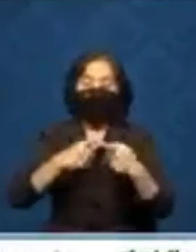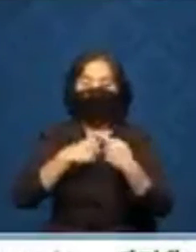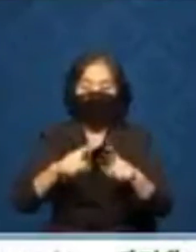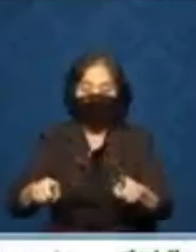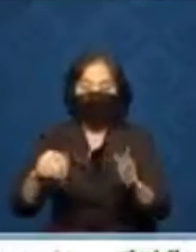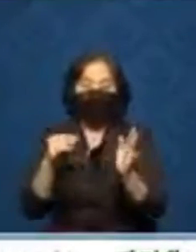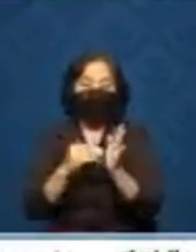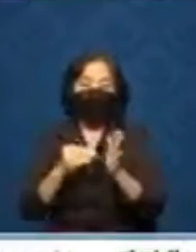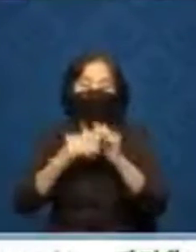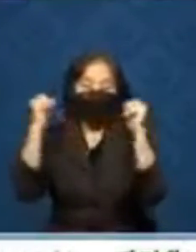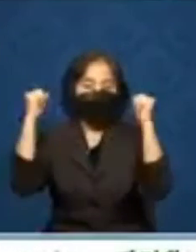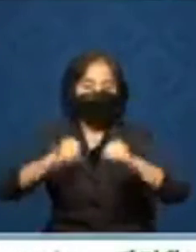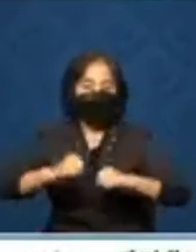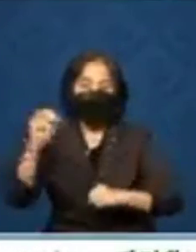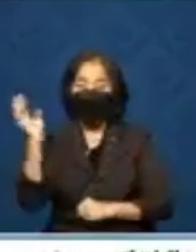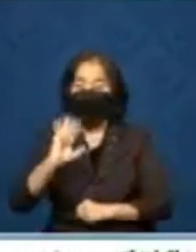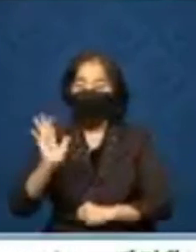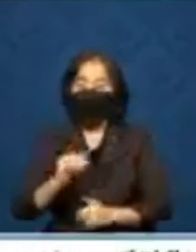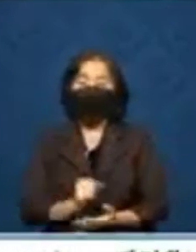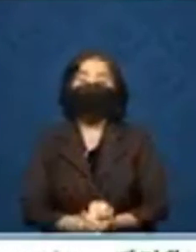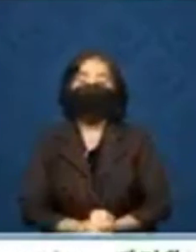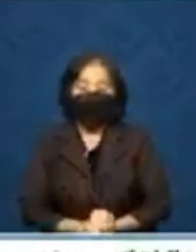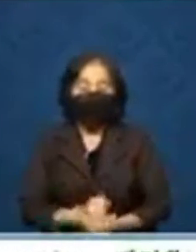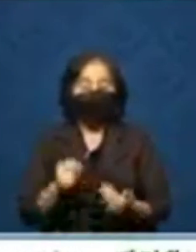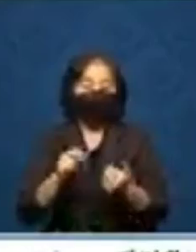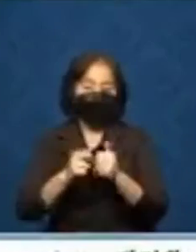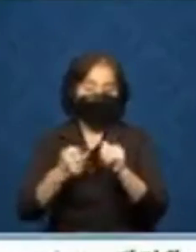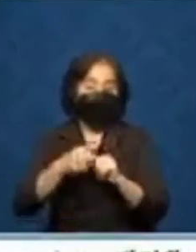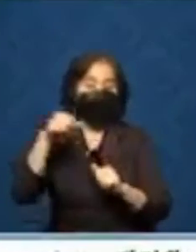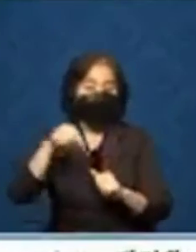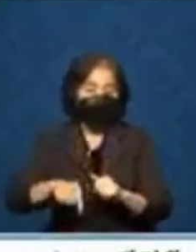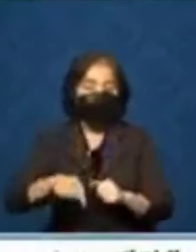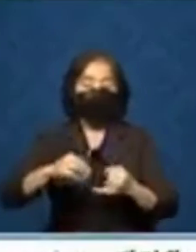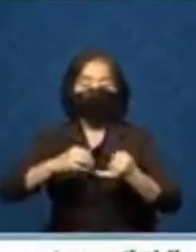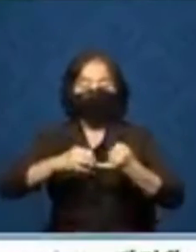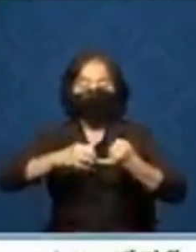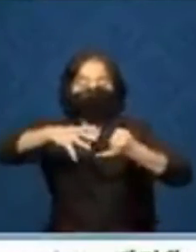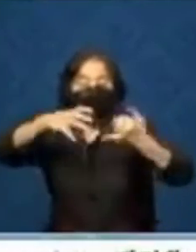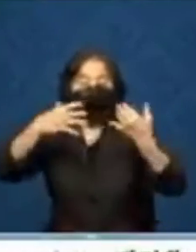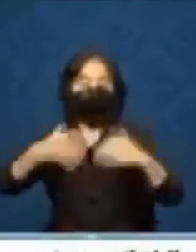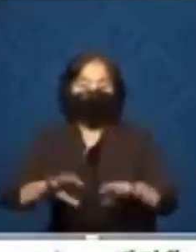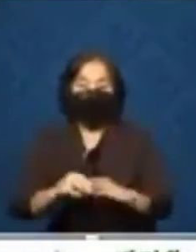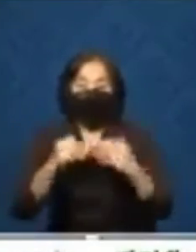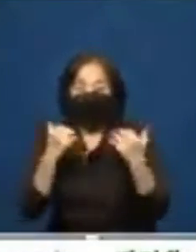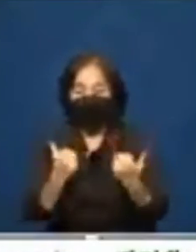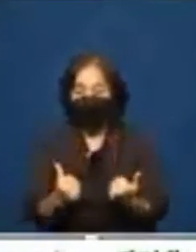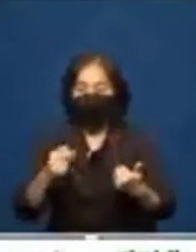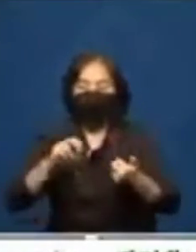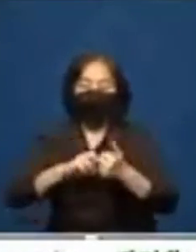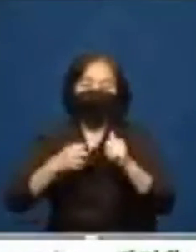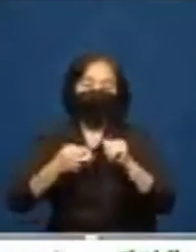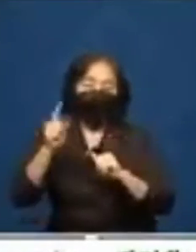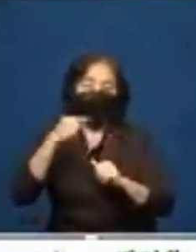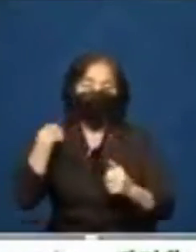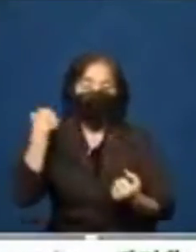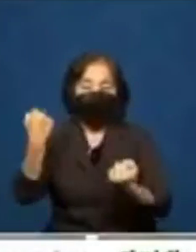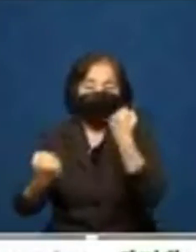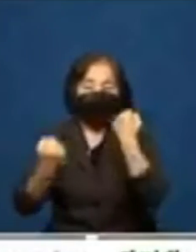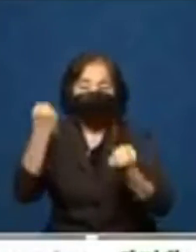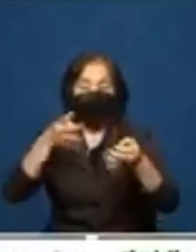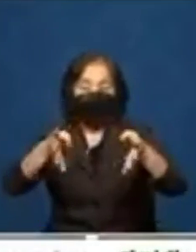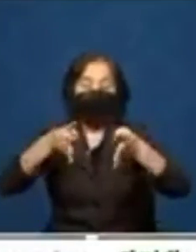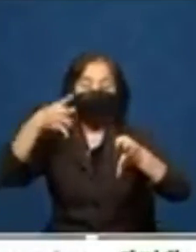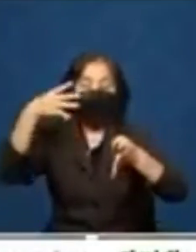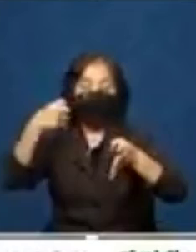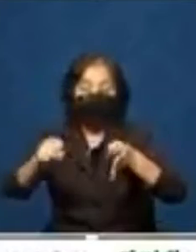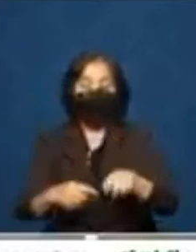านครไม่อนุมัติงบประมาณให้ปัญหานี้ค่ะเรื้อรังแล้วก็ปัจจุบันมีรถขนาดใหญ่ที่มีน้ำหนักเยอะม